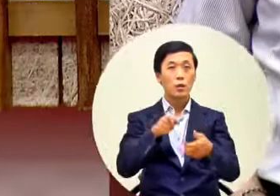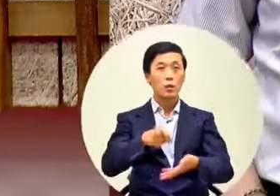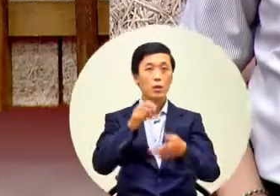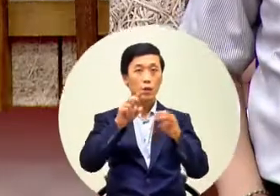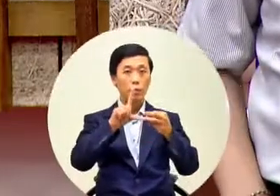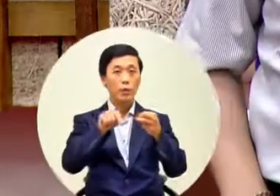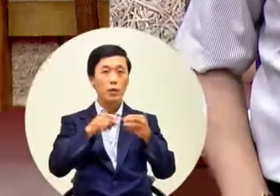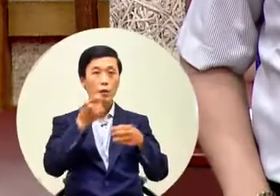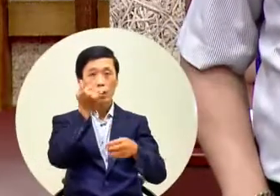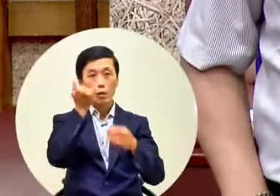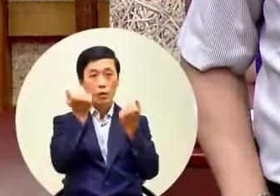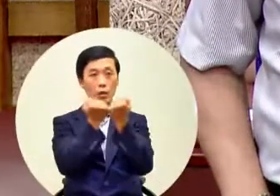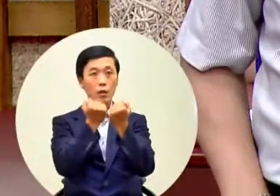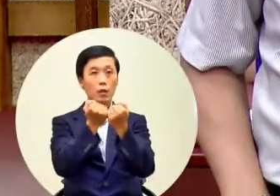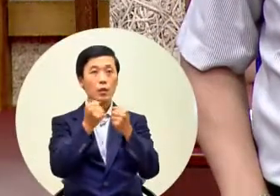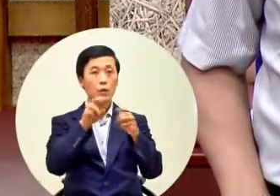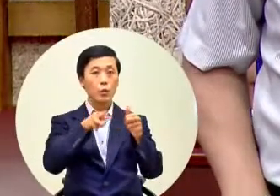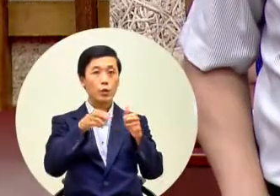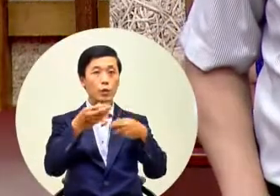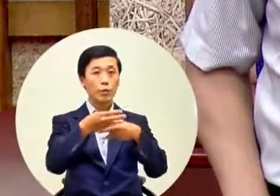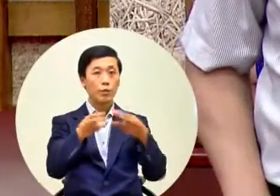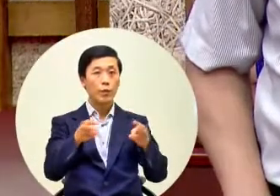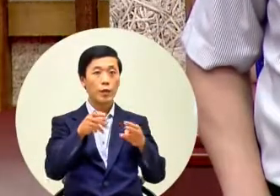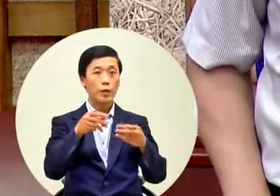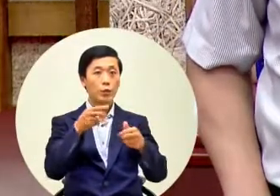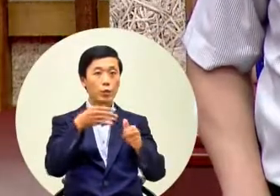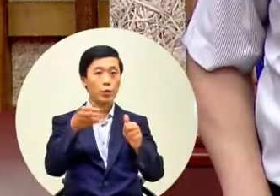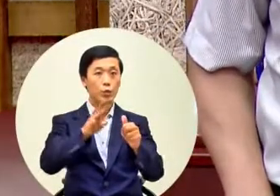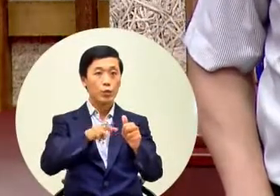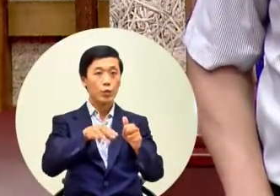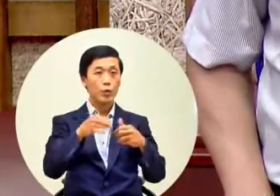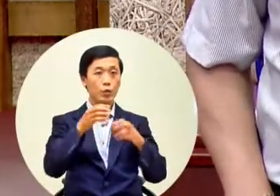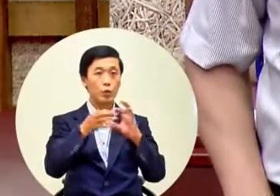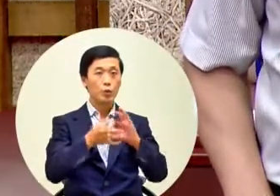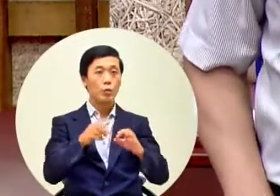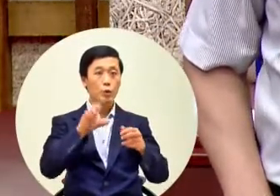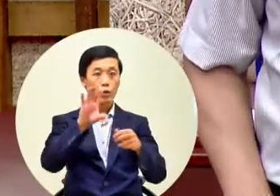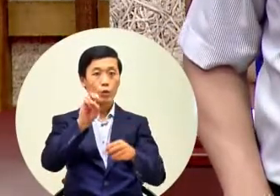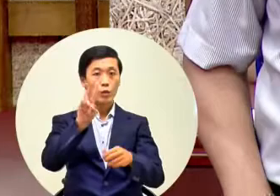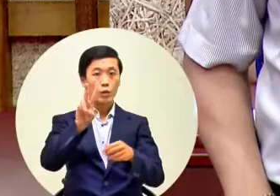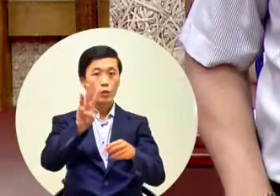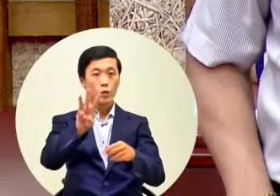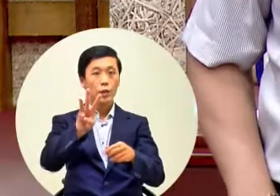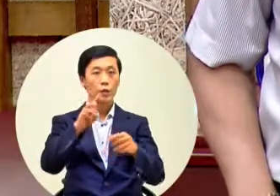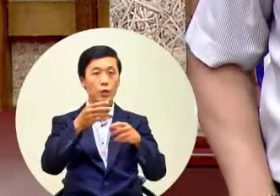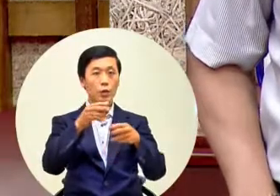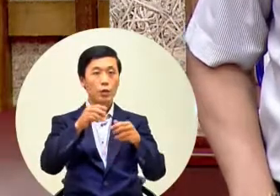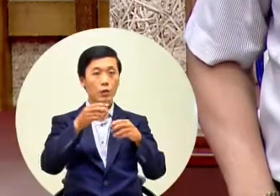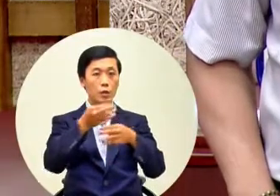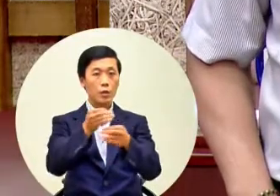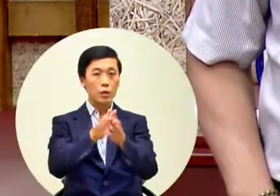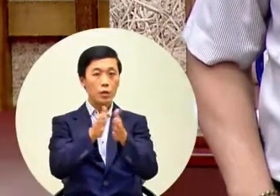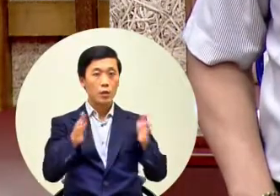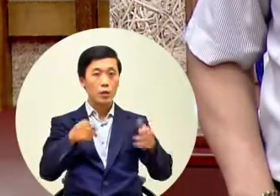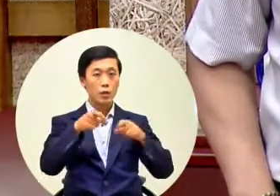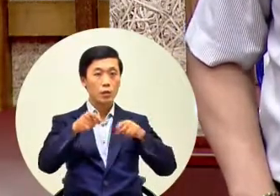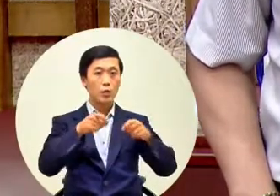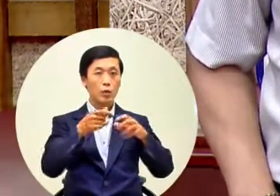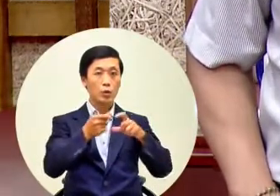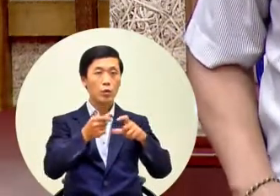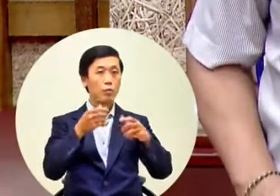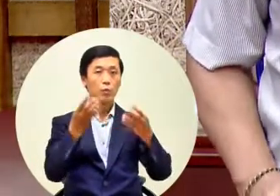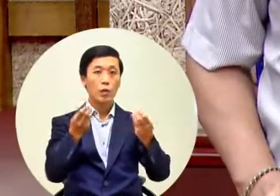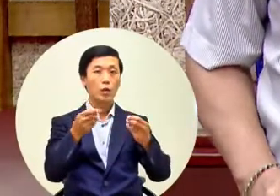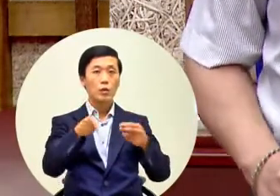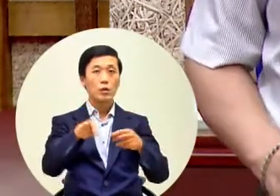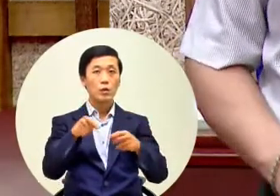个无线电信训练所不在我们九十三期的从化区内，所以跟刚刚那个公园在法令适用